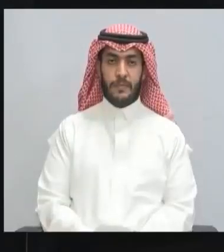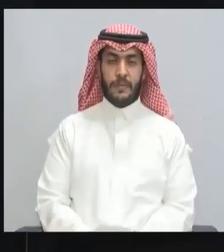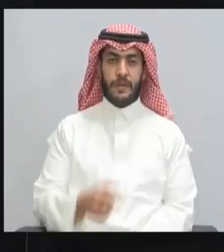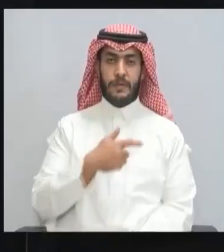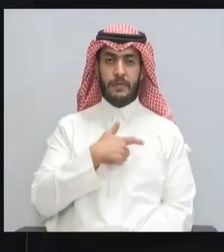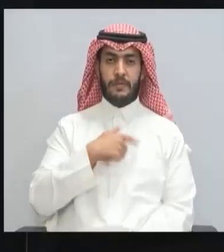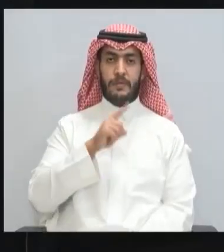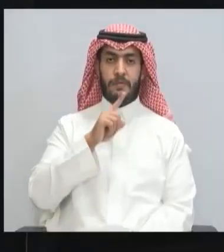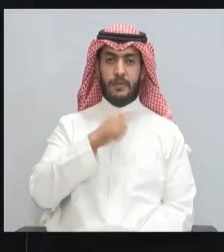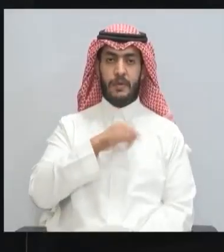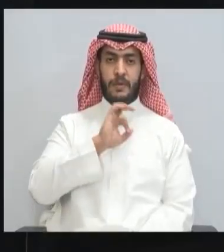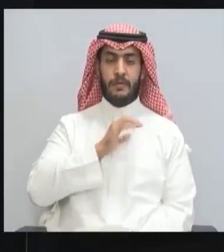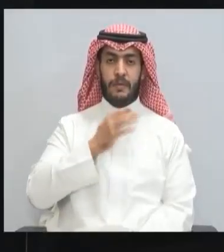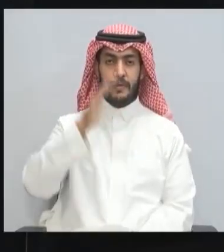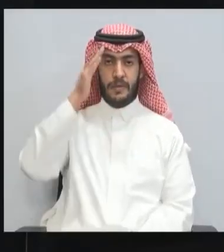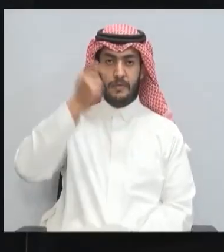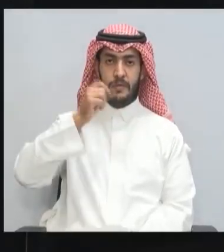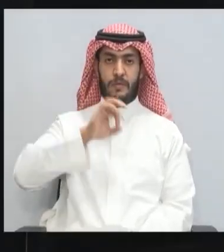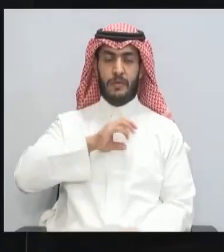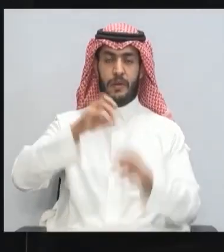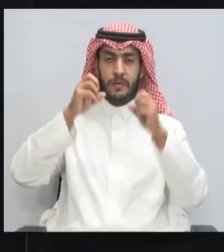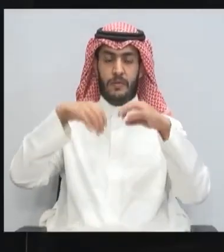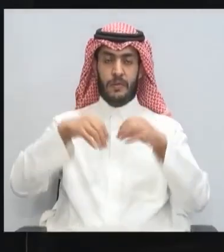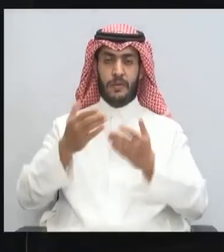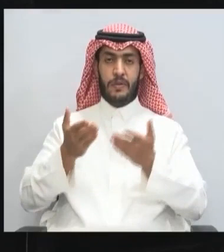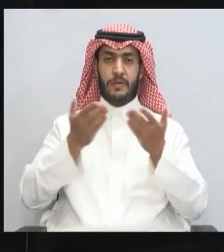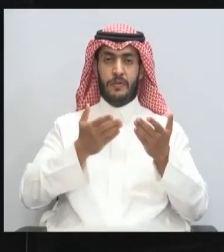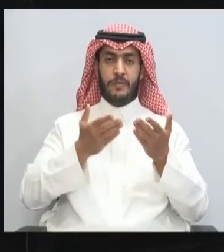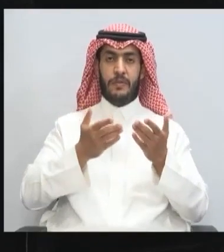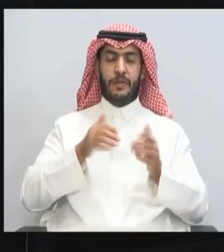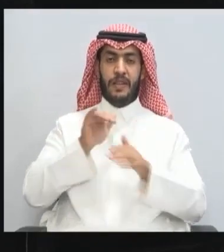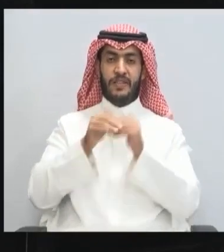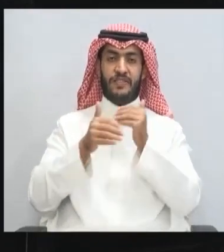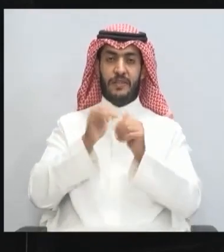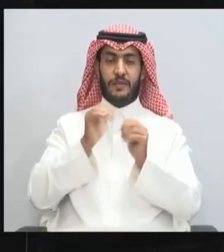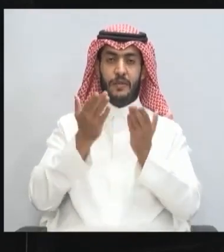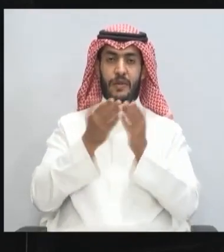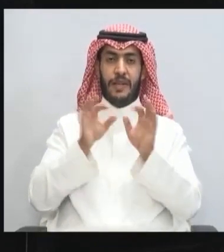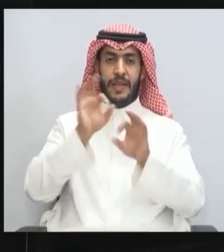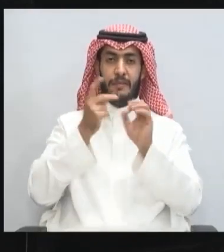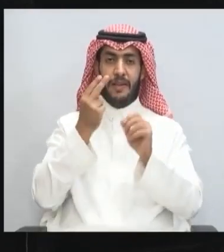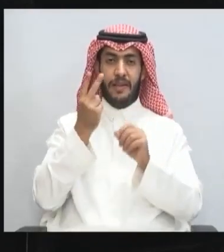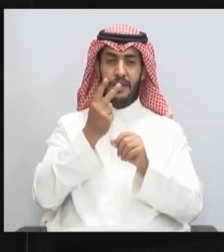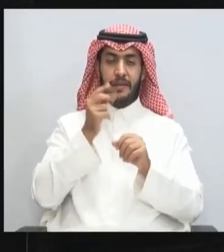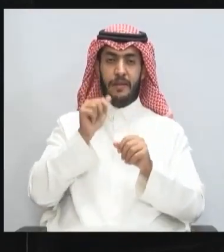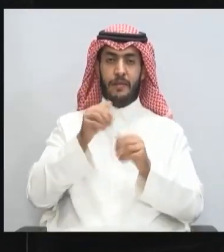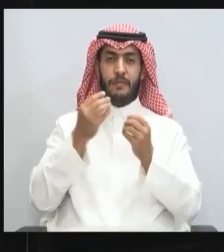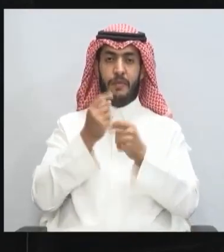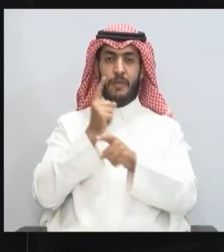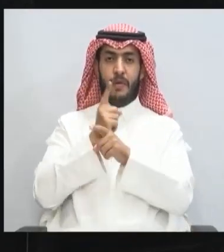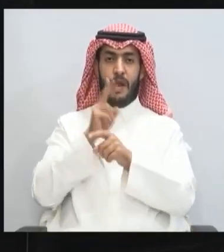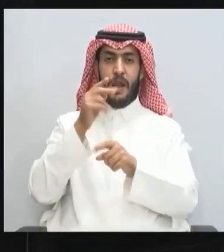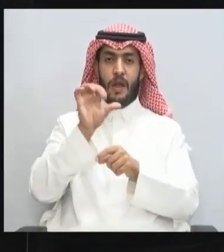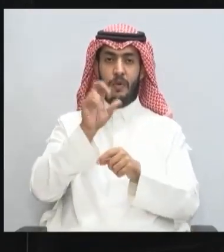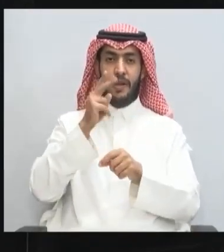بسم الله الرحمن الرحيم السلام عليكم ورحمه الله وبركاته اهلا وسهلا بكم في درس جديد من دروس كيميا 2 ا معكم معلمتكم